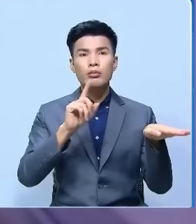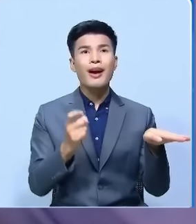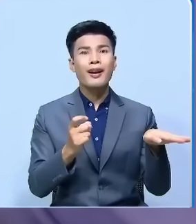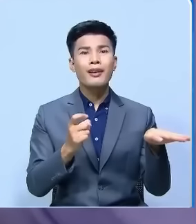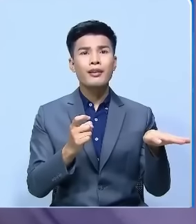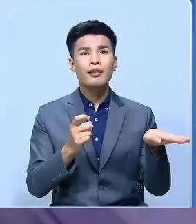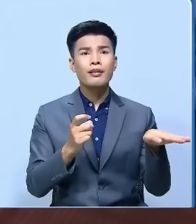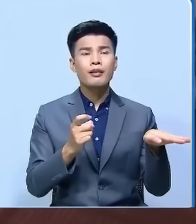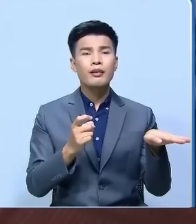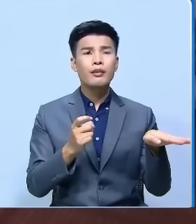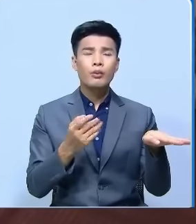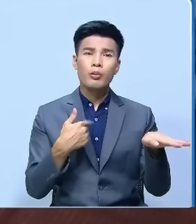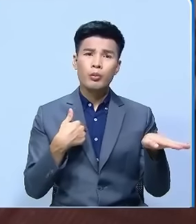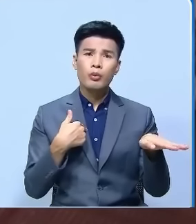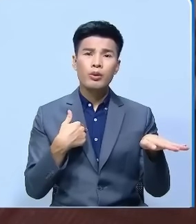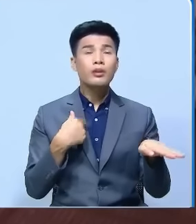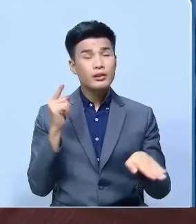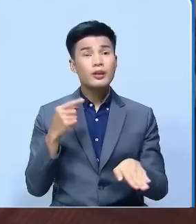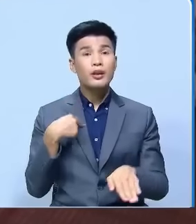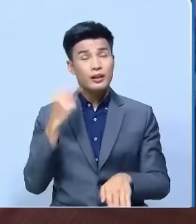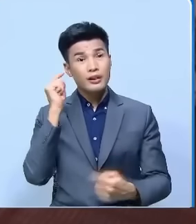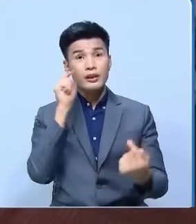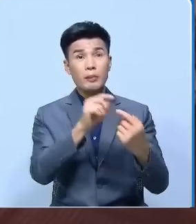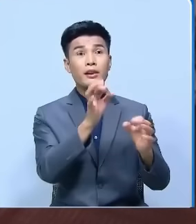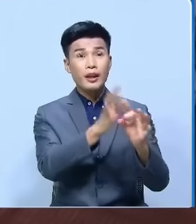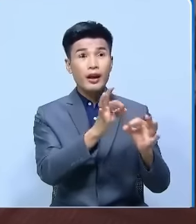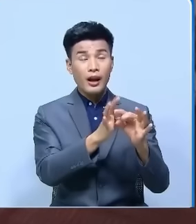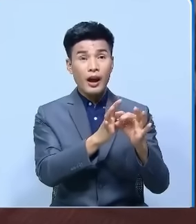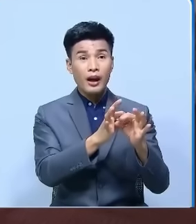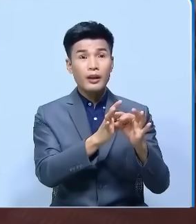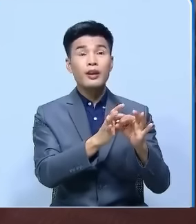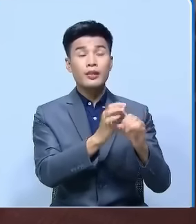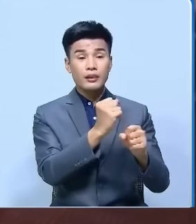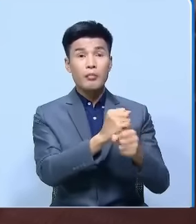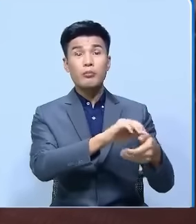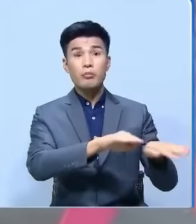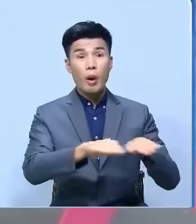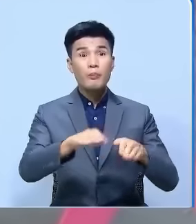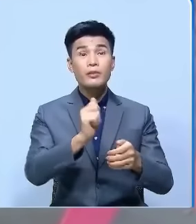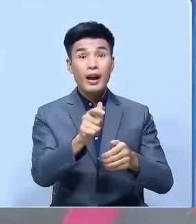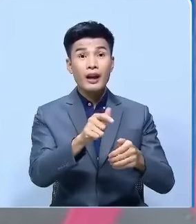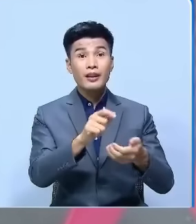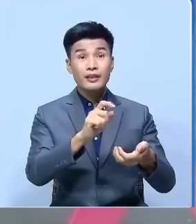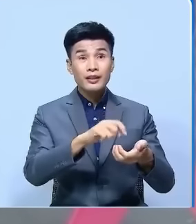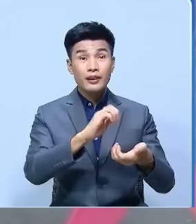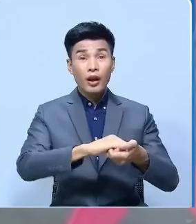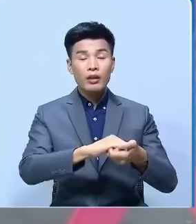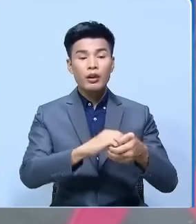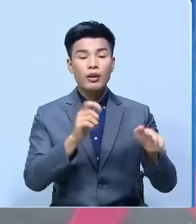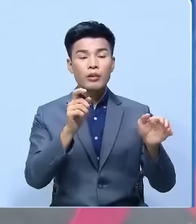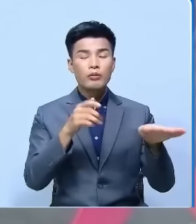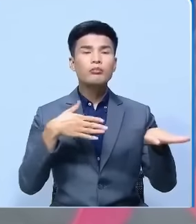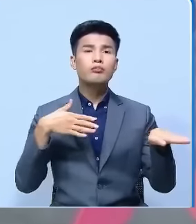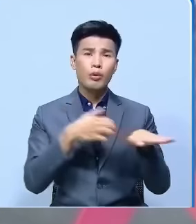ขอออกใหม่ตอนที่เดินทางไปทำเรื่องแล้วก็จะไปขอผูกบัญชีแบบพร้อมเพด้วยไงปรากฏว่าไปประสบอุบัติเหตุ